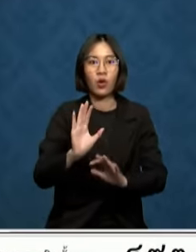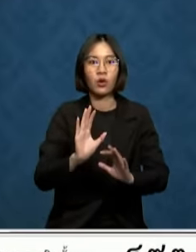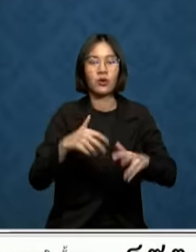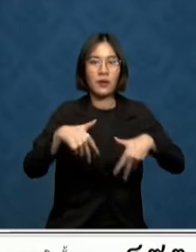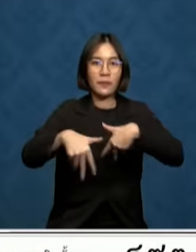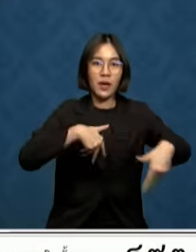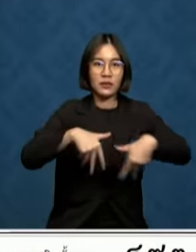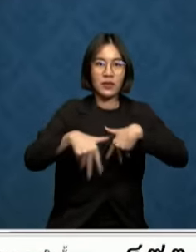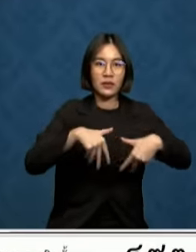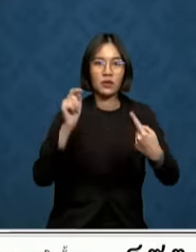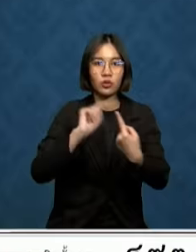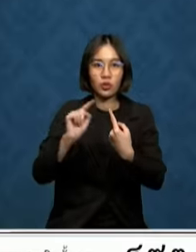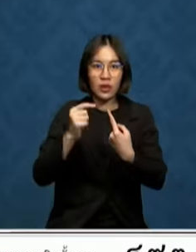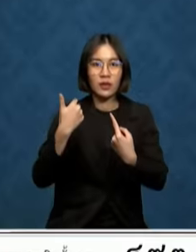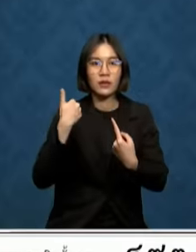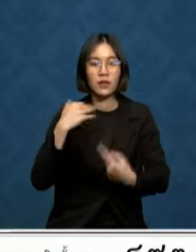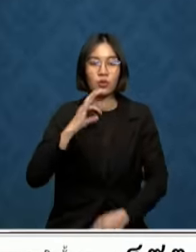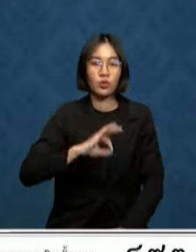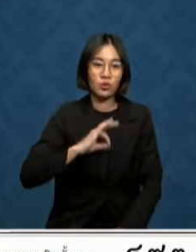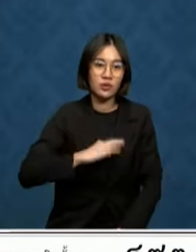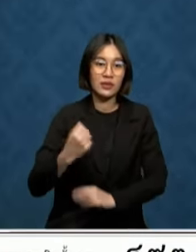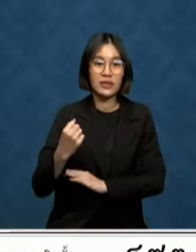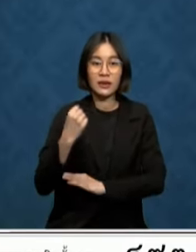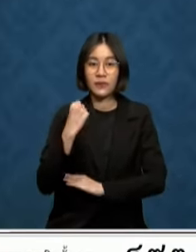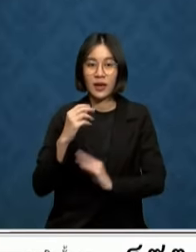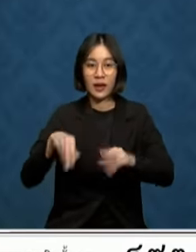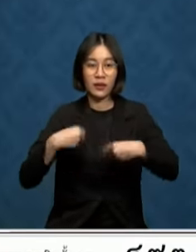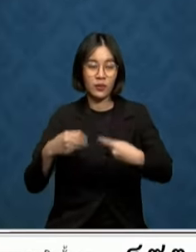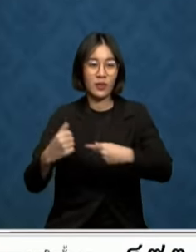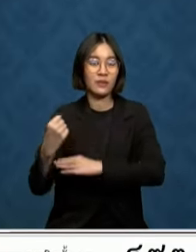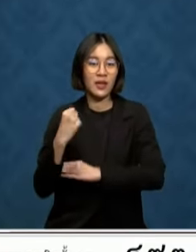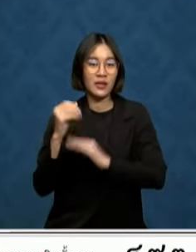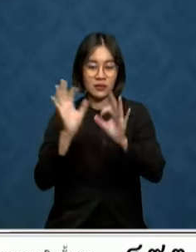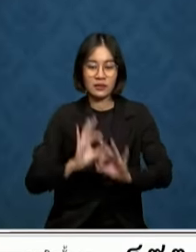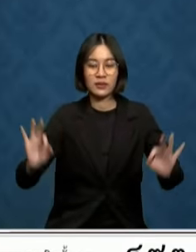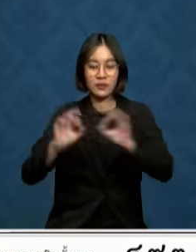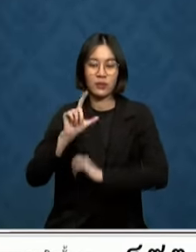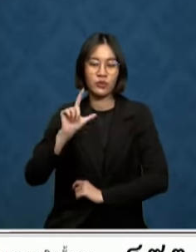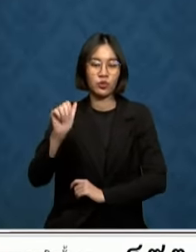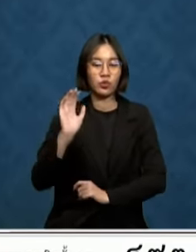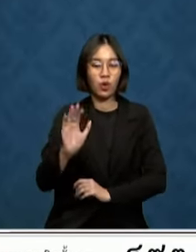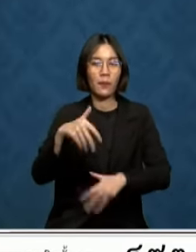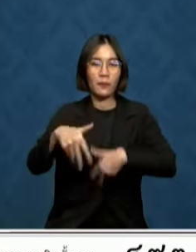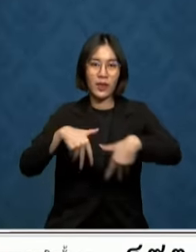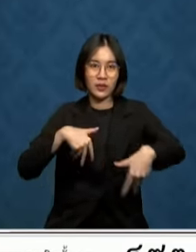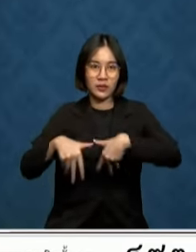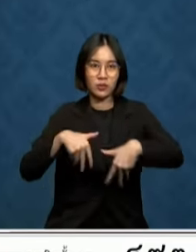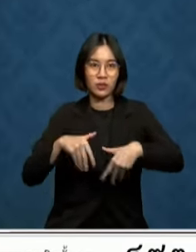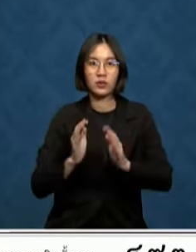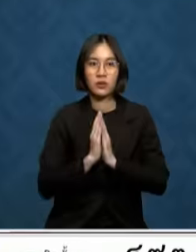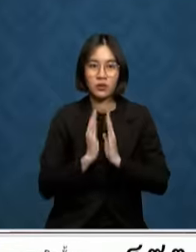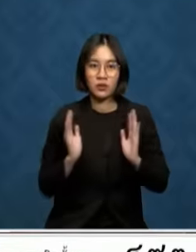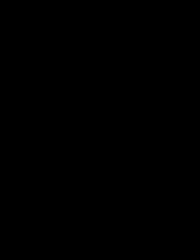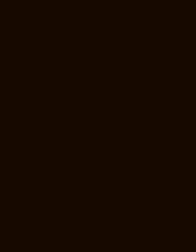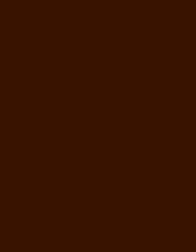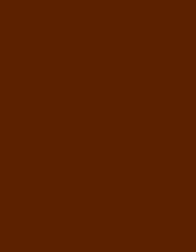ชาชนในการที่จะสรางความเข้มแข็งให้กับอำนาจสูงสุดที่เป็นของประชาชนขอบคุครั